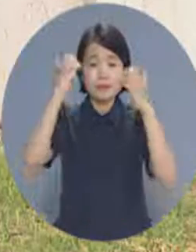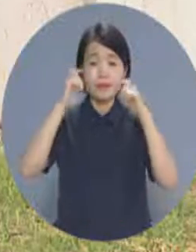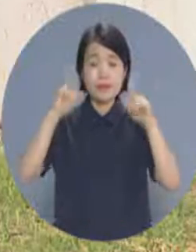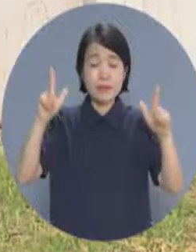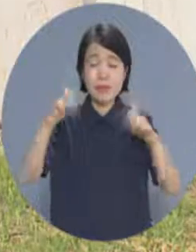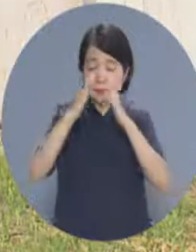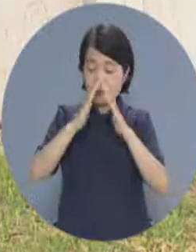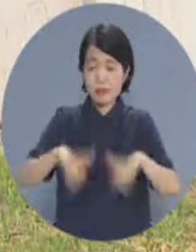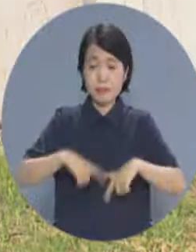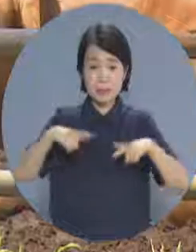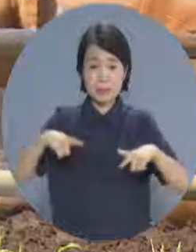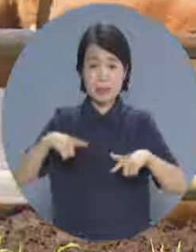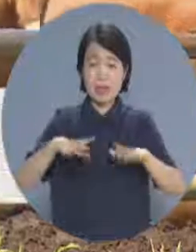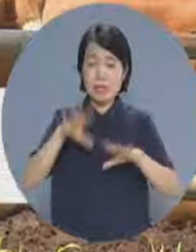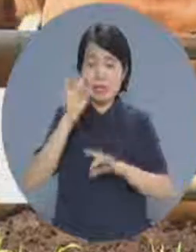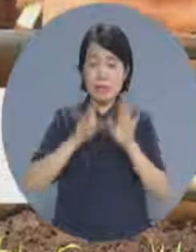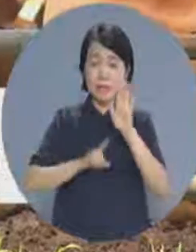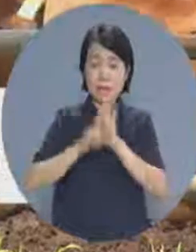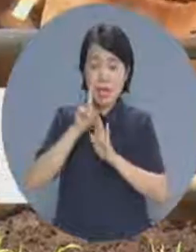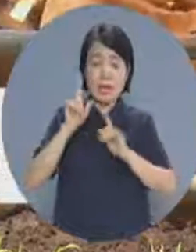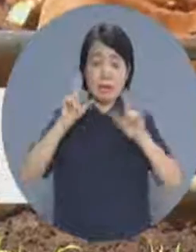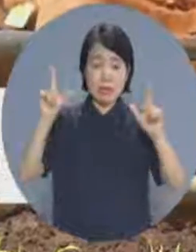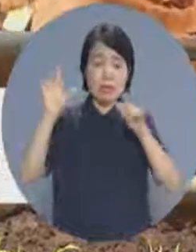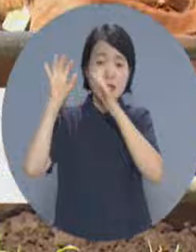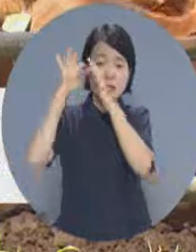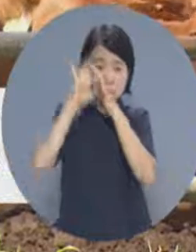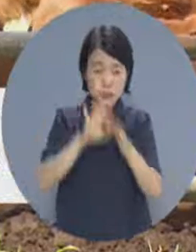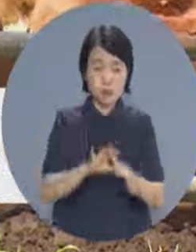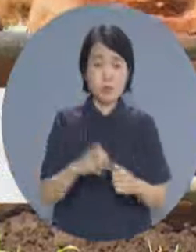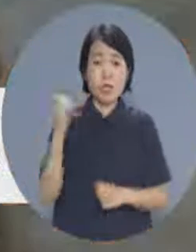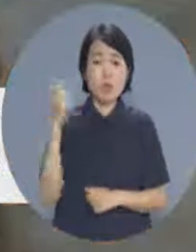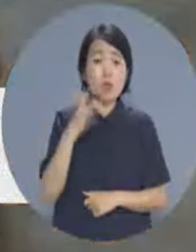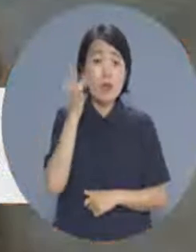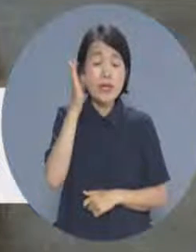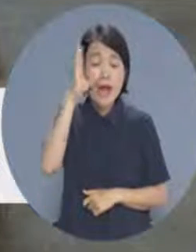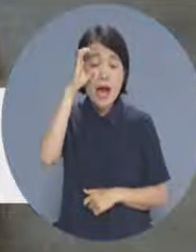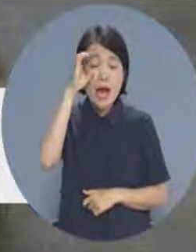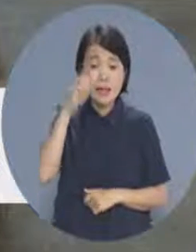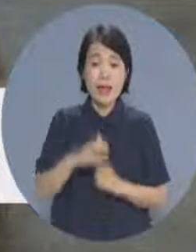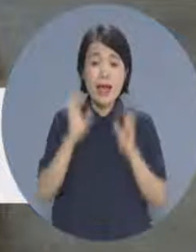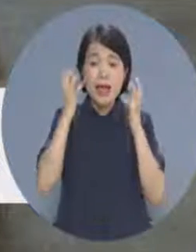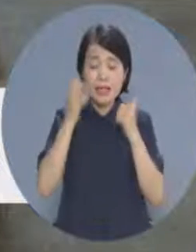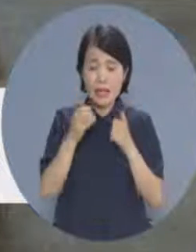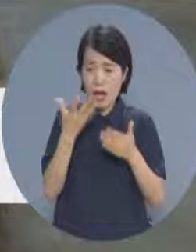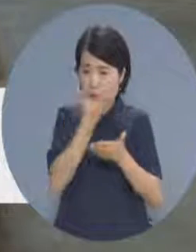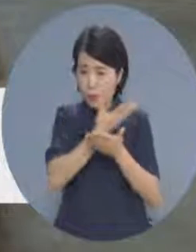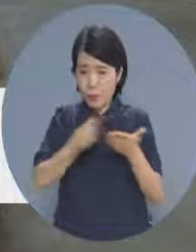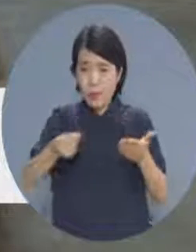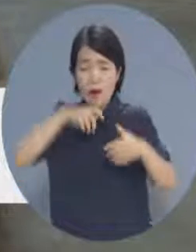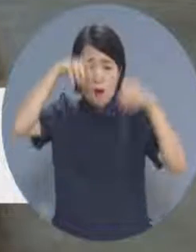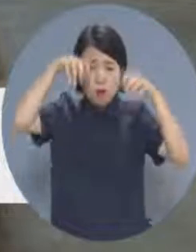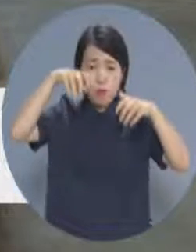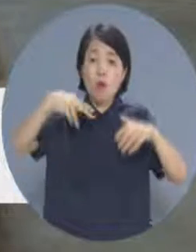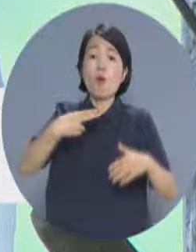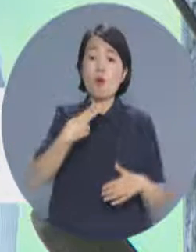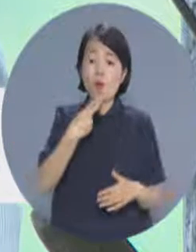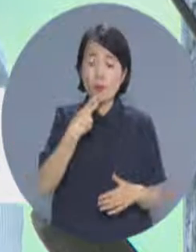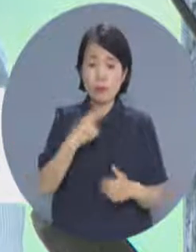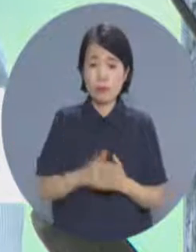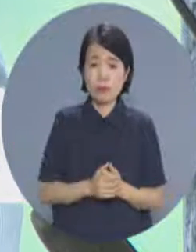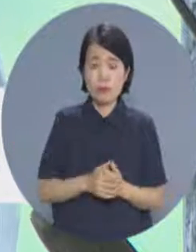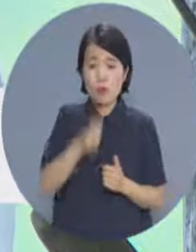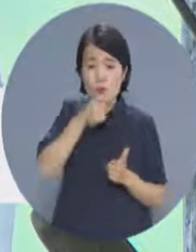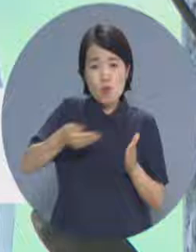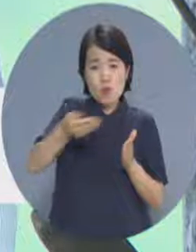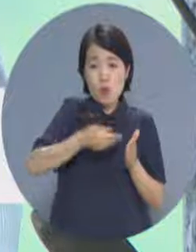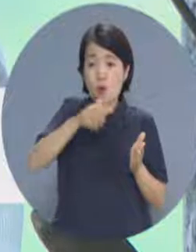전남 지방은 고온다습한 날씨가 계속 이어졌습니다. 또 모기알이나 유충이 쓸려나갈 만큼 강한 폭우가 내리지 않으면서